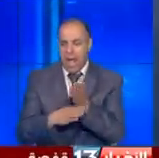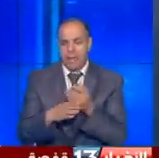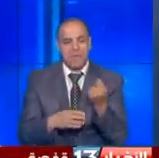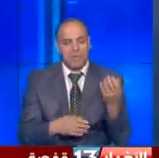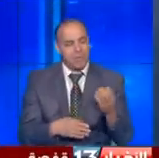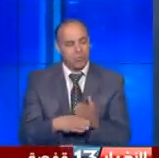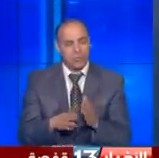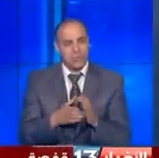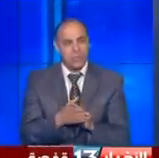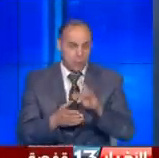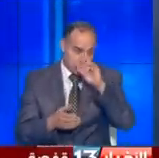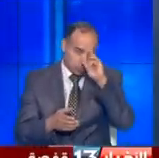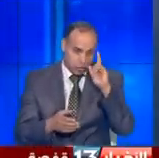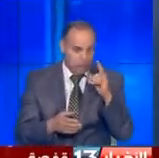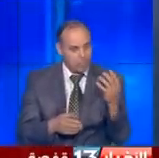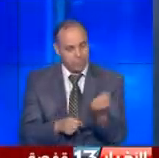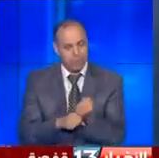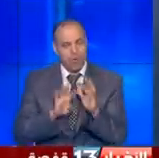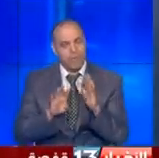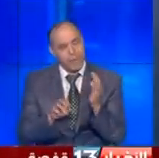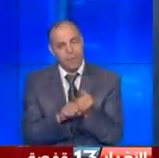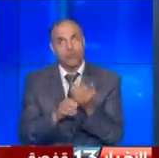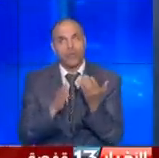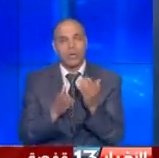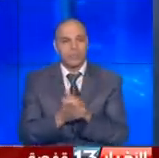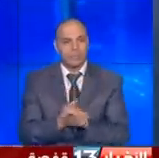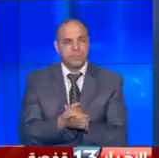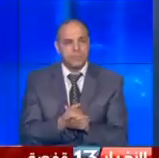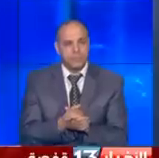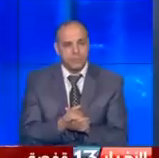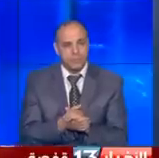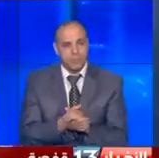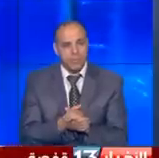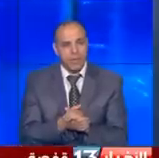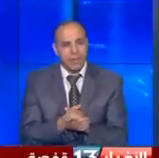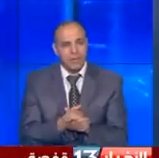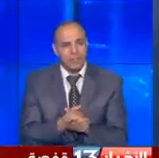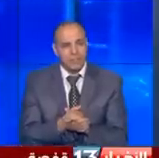100% ان شاء الله نجيبوها من فيها. كيفاش معديه؟ في كورد لاني